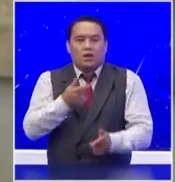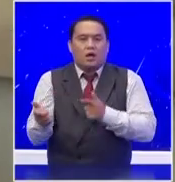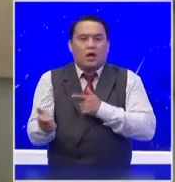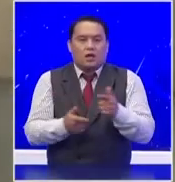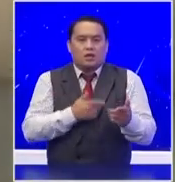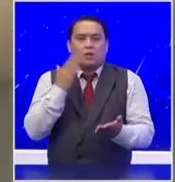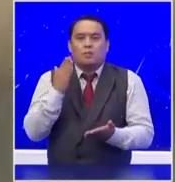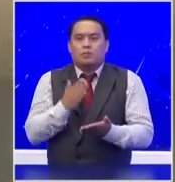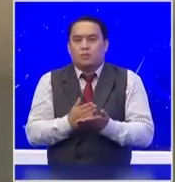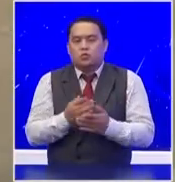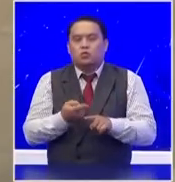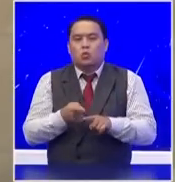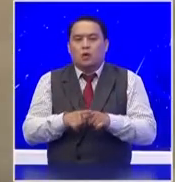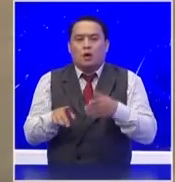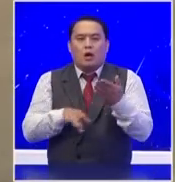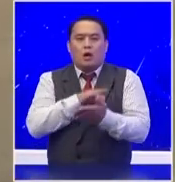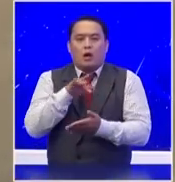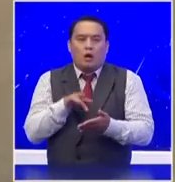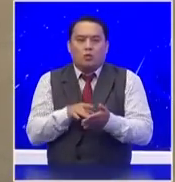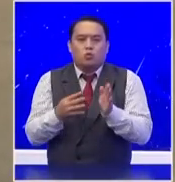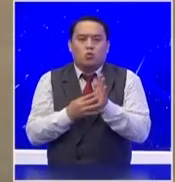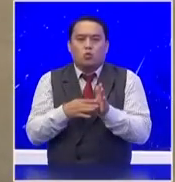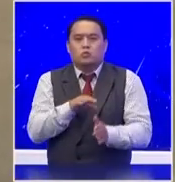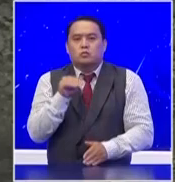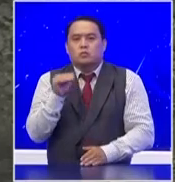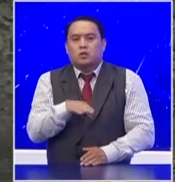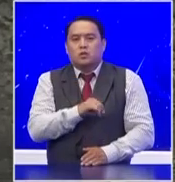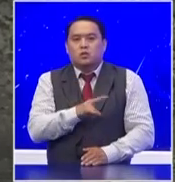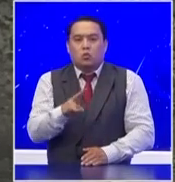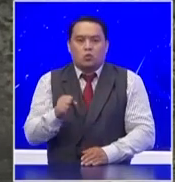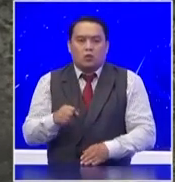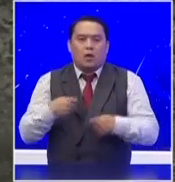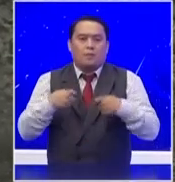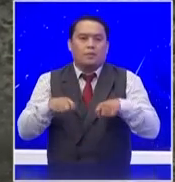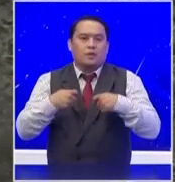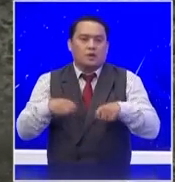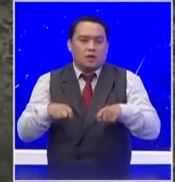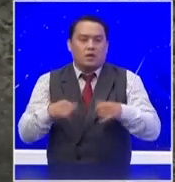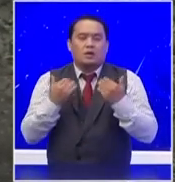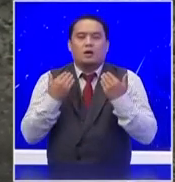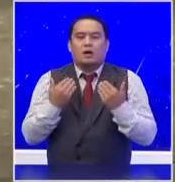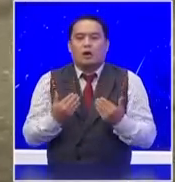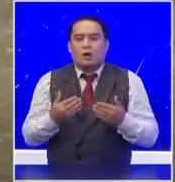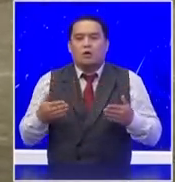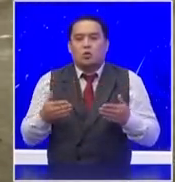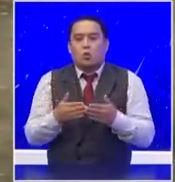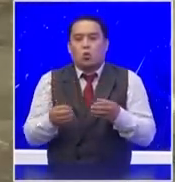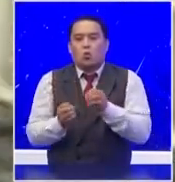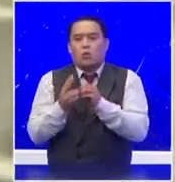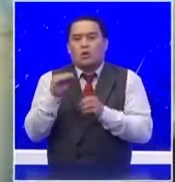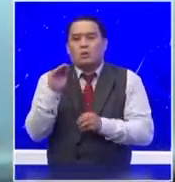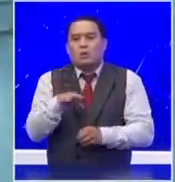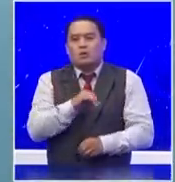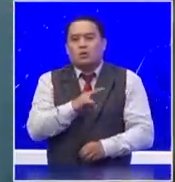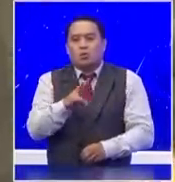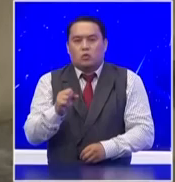көп. Осы уақытқа дейін қала қоймаларында 9 мың тоннадан астам көмір сатылыпты. Мамандар қазіргі уақытта тұйықтарда 12 мың тонна қатты